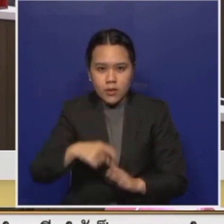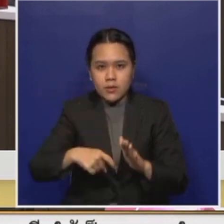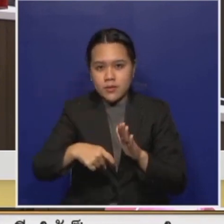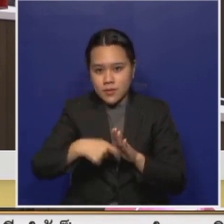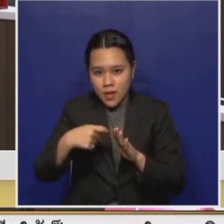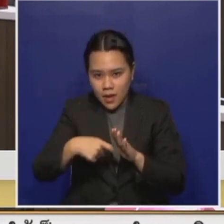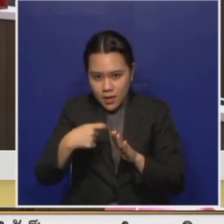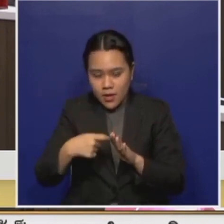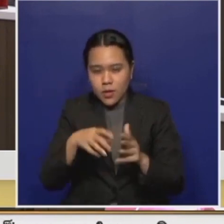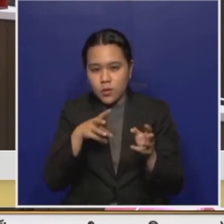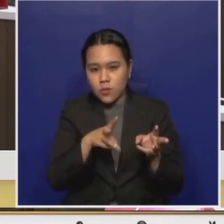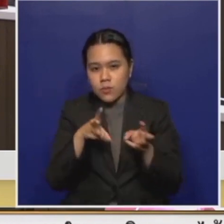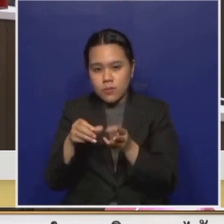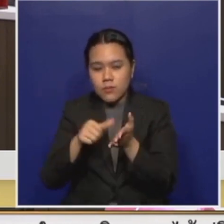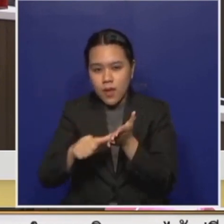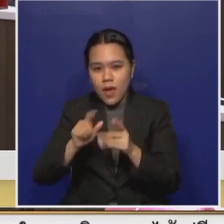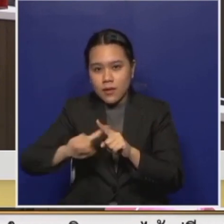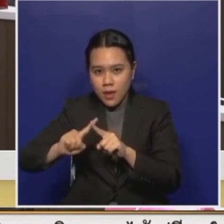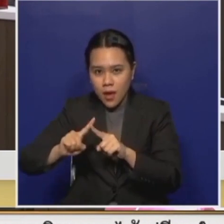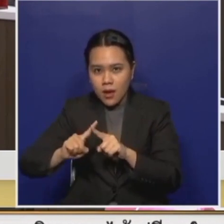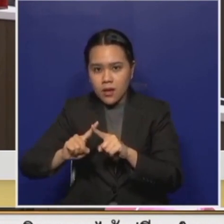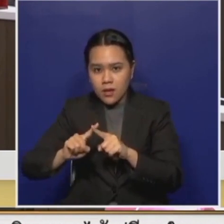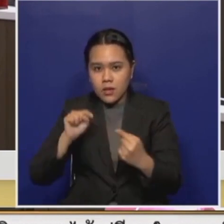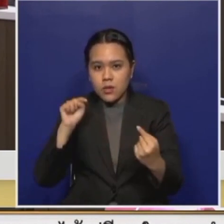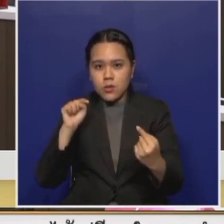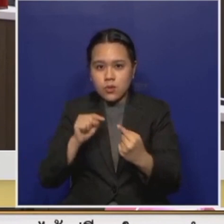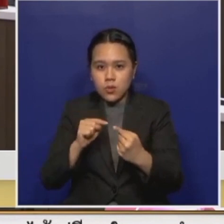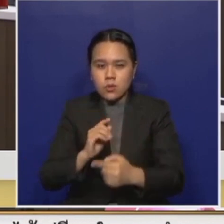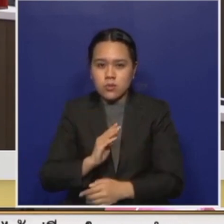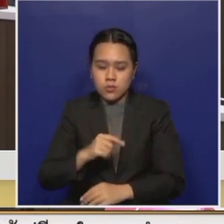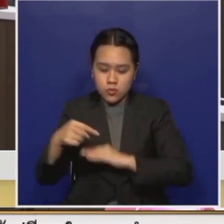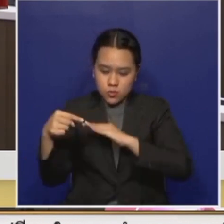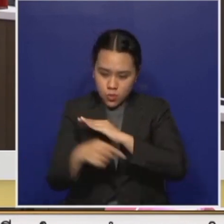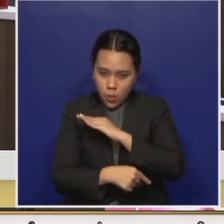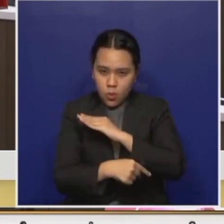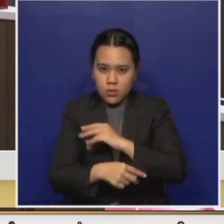จะลทุกแหละอยระโยชน์เร